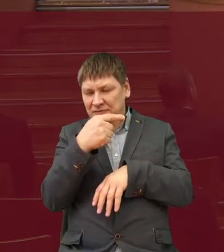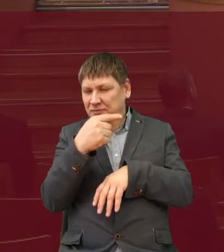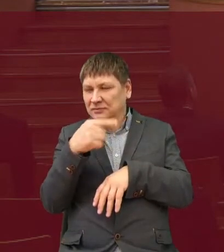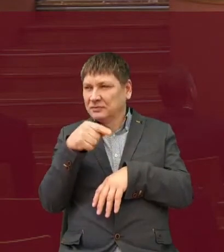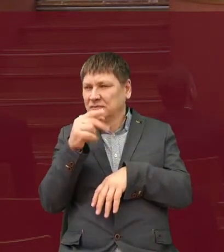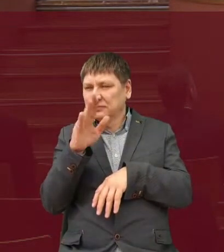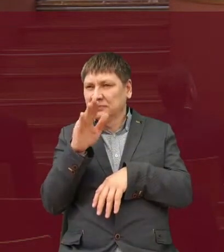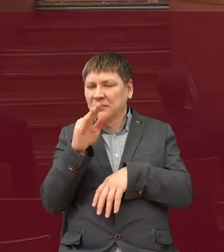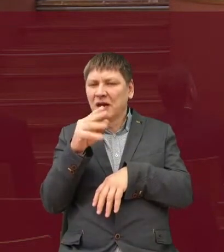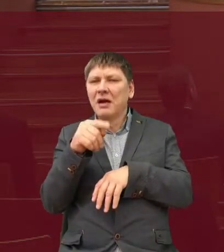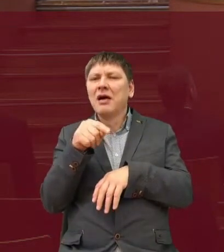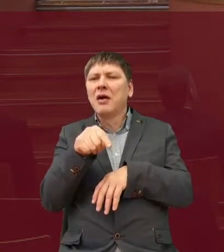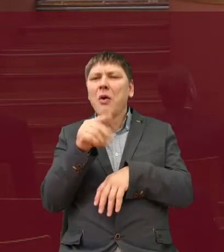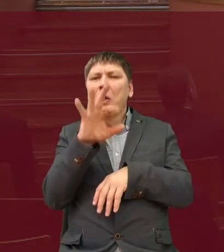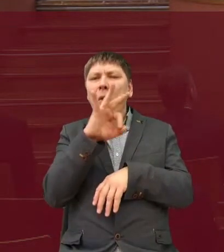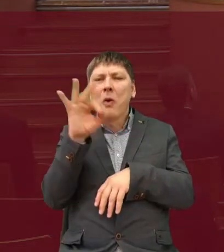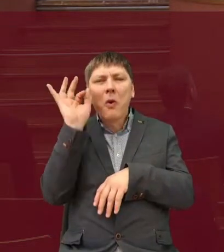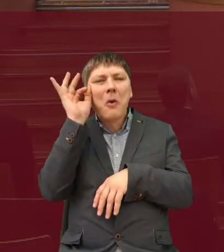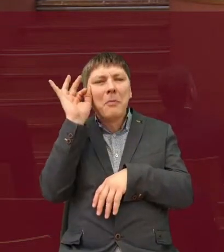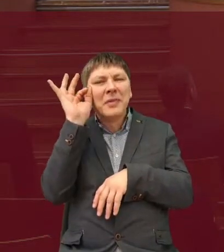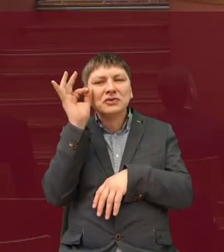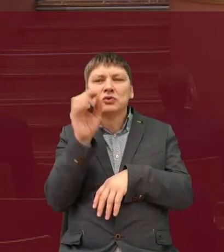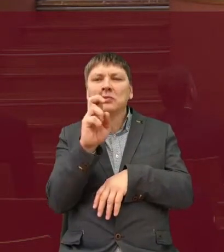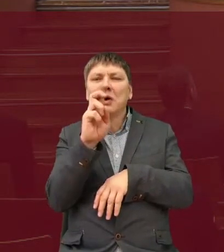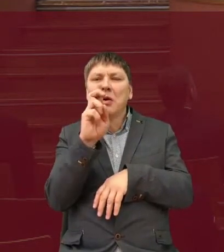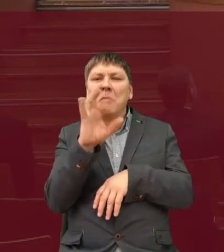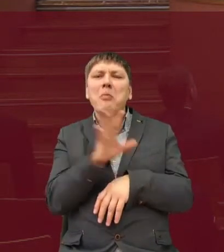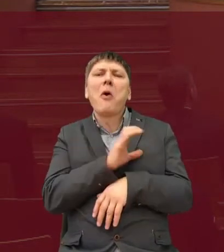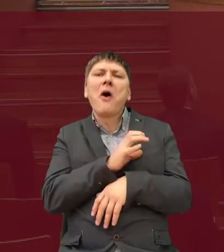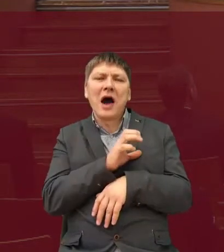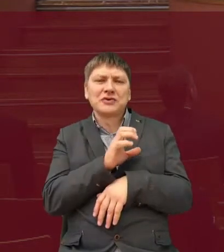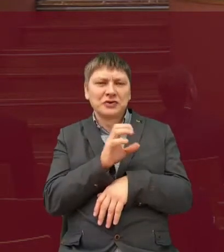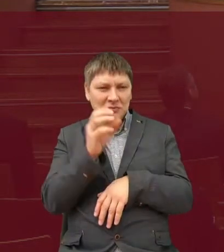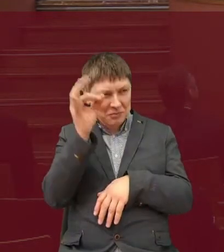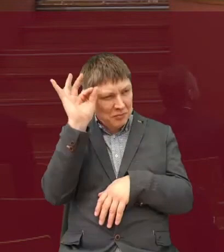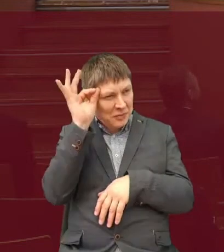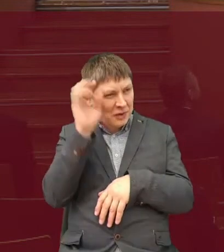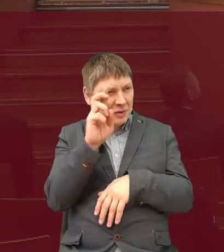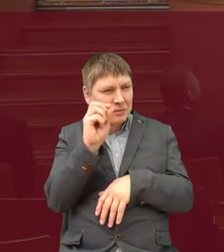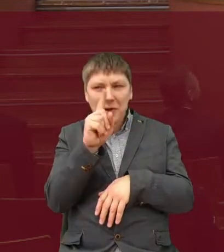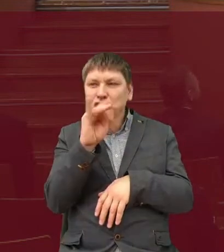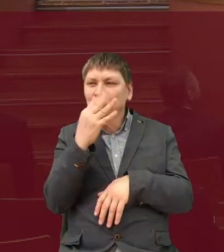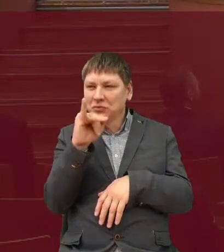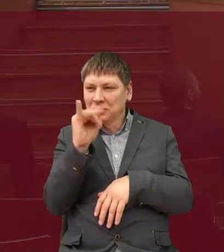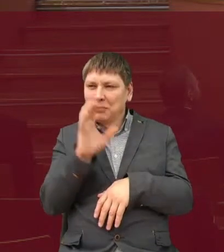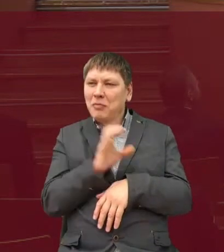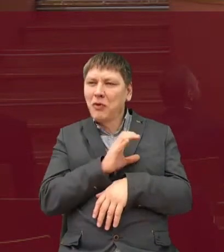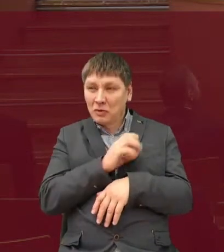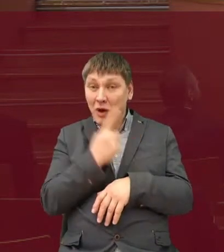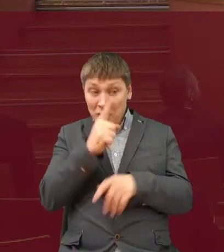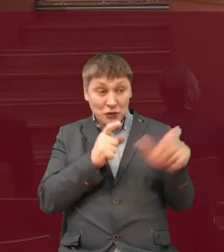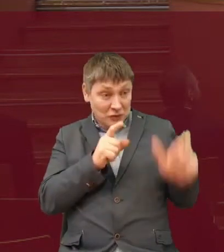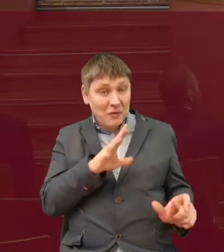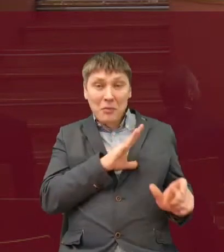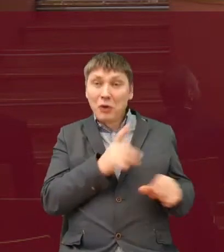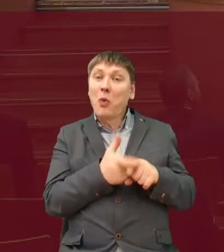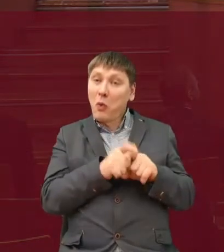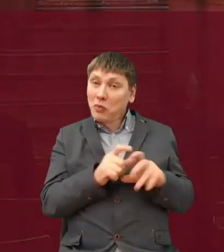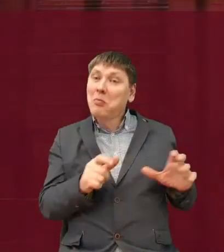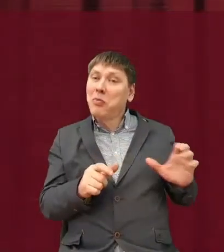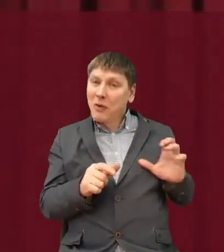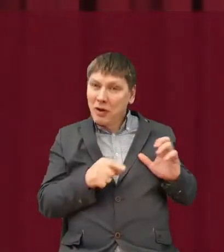читаем притчу о безумном богаче и Там рассказывается о том что некий человек был очень богат